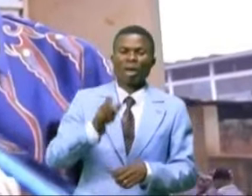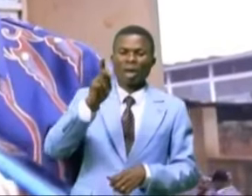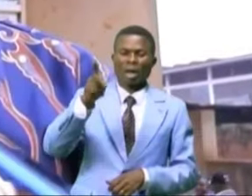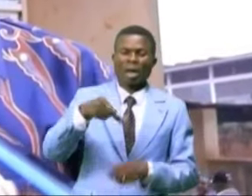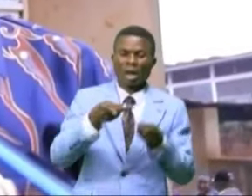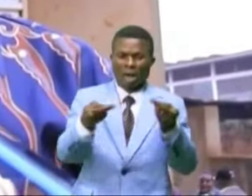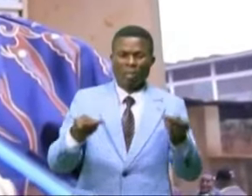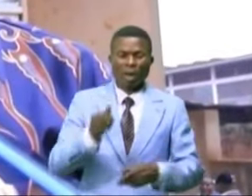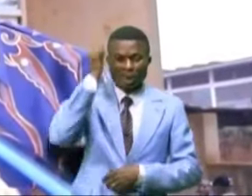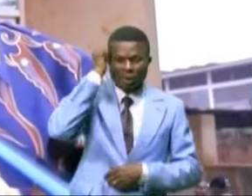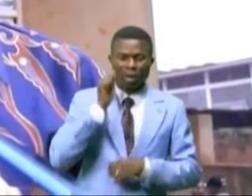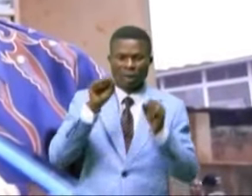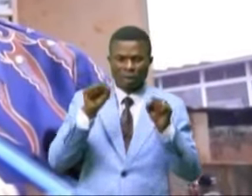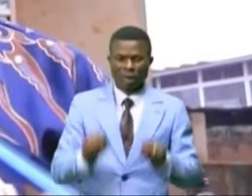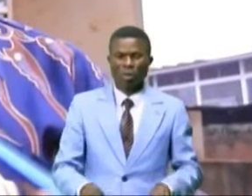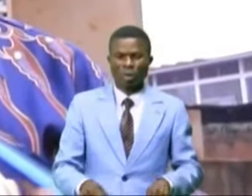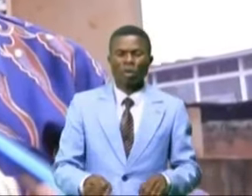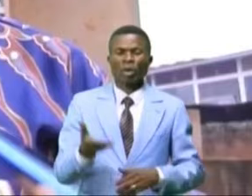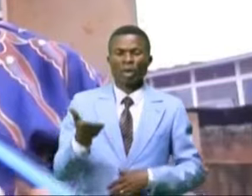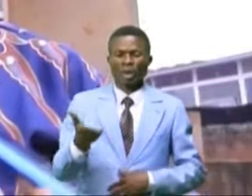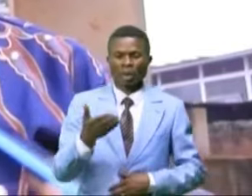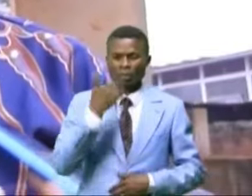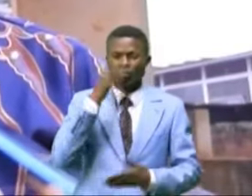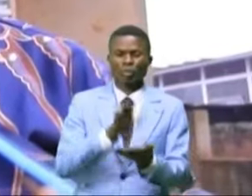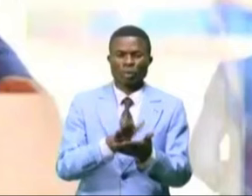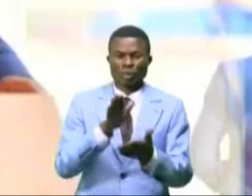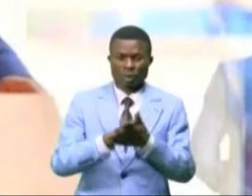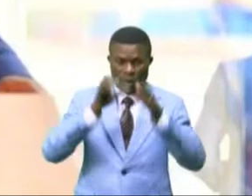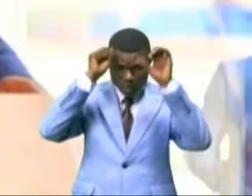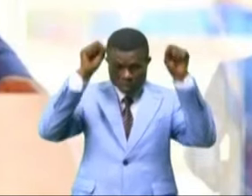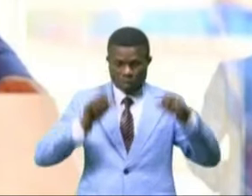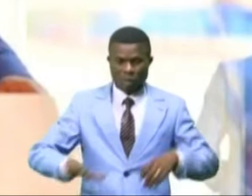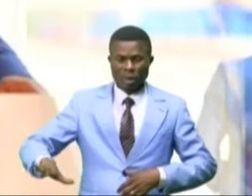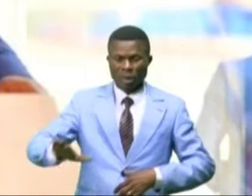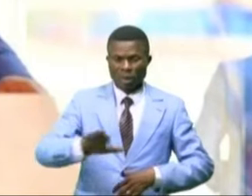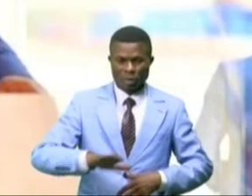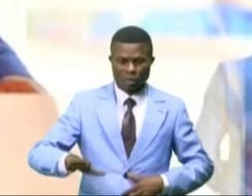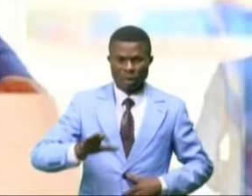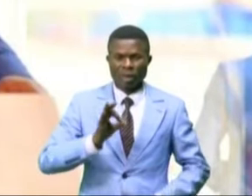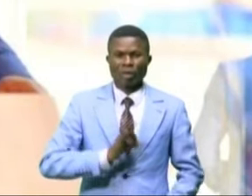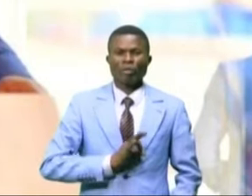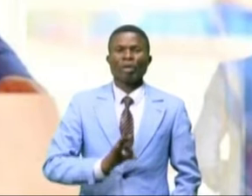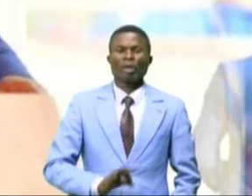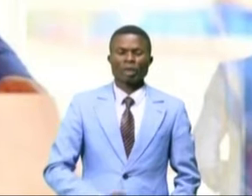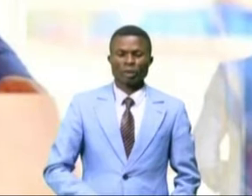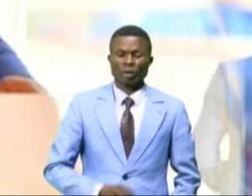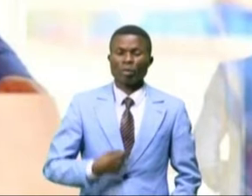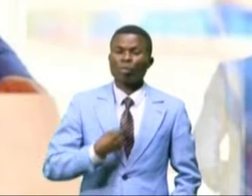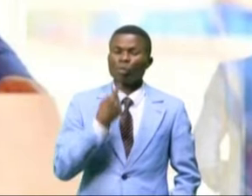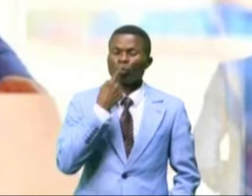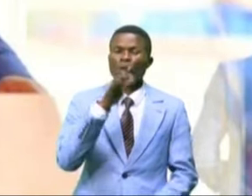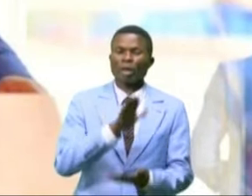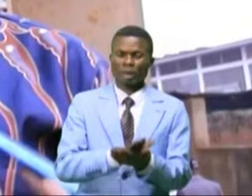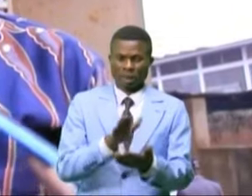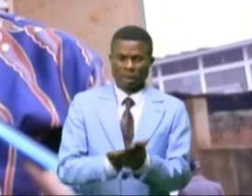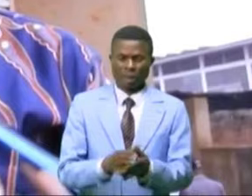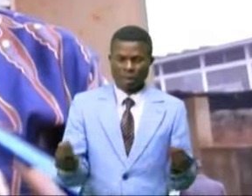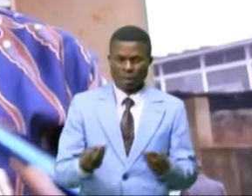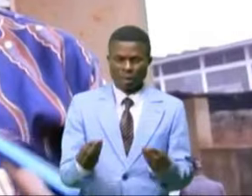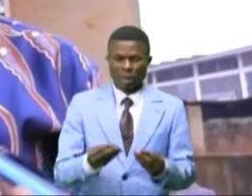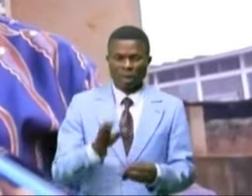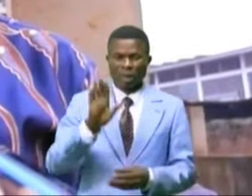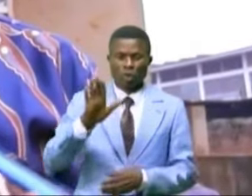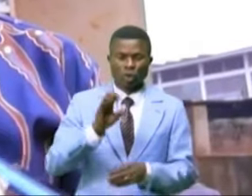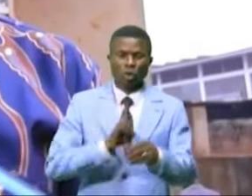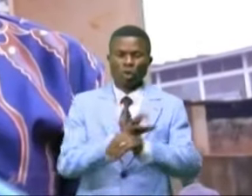Mombasa. Je venais de féliciter son excellence, monsieur le président de la République, Félix Antoine Tshilombo, à l'adrénise de son